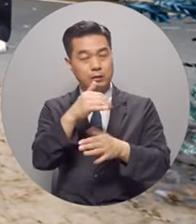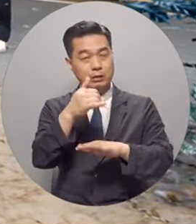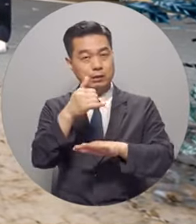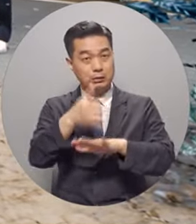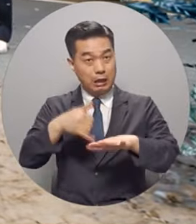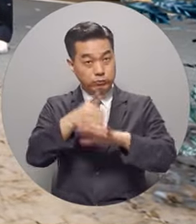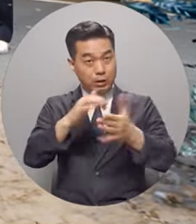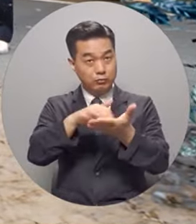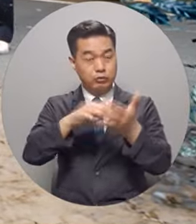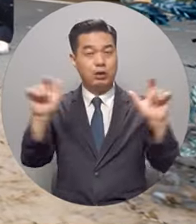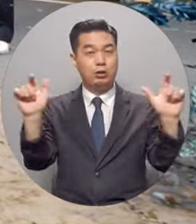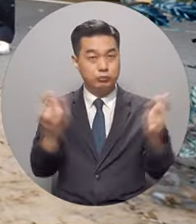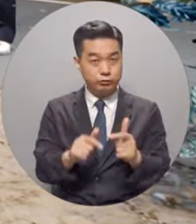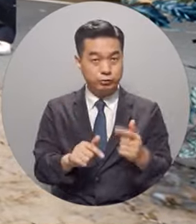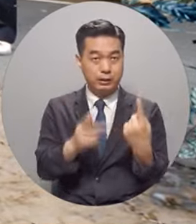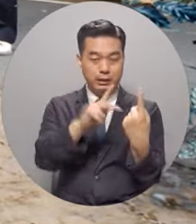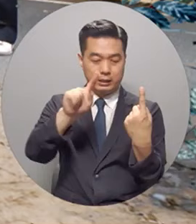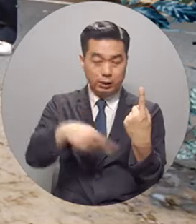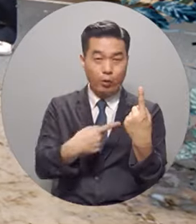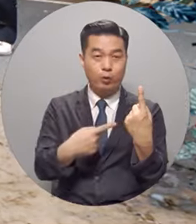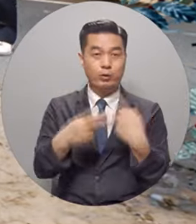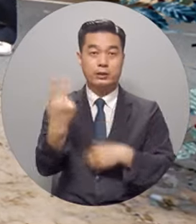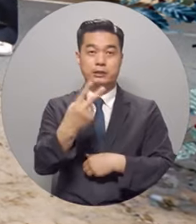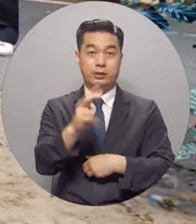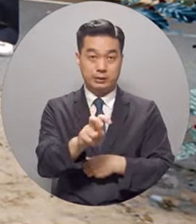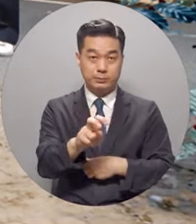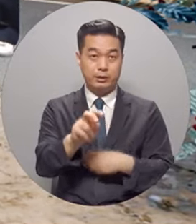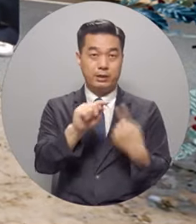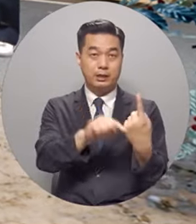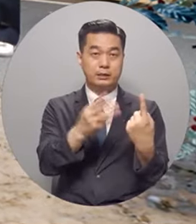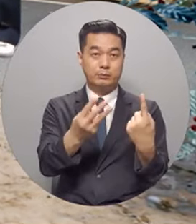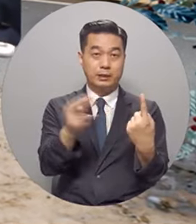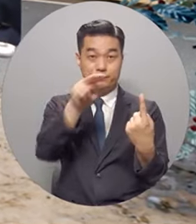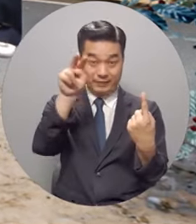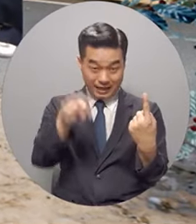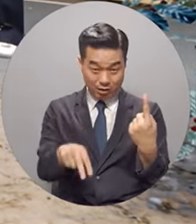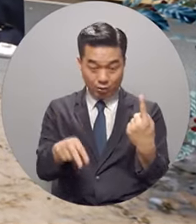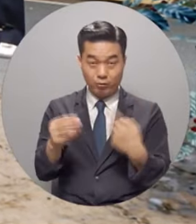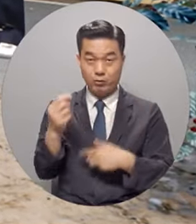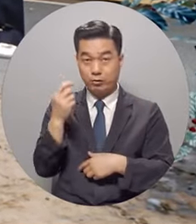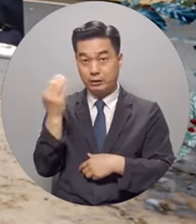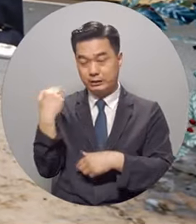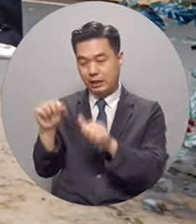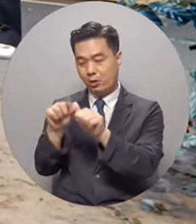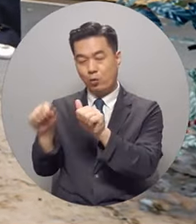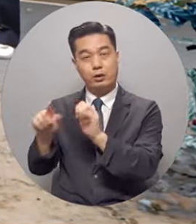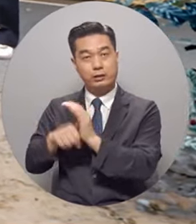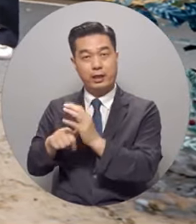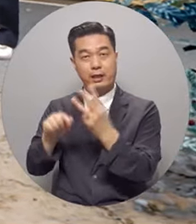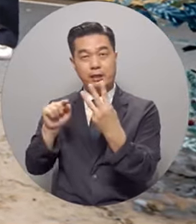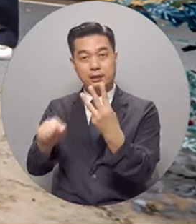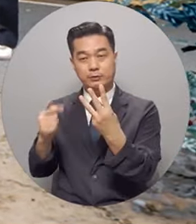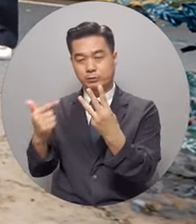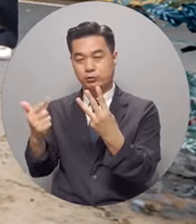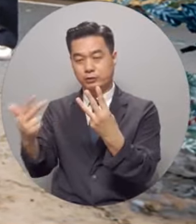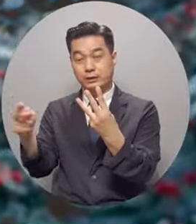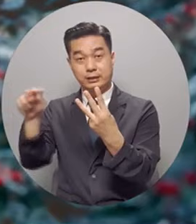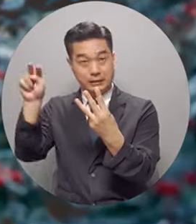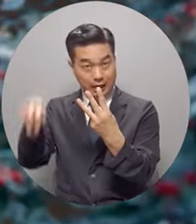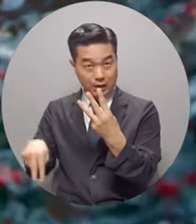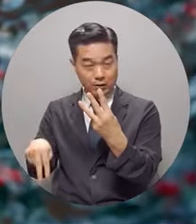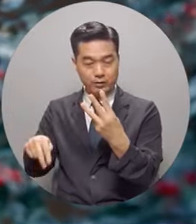원두 가격은 킬로그램당 2020년 1.3달러 지난달 3.67 달러로 세 가까이